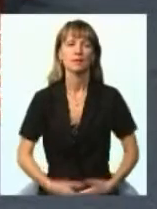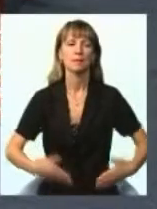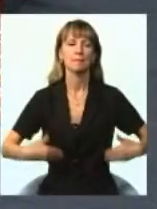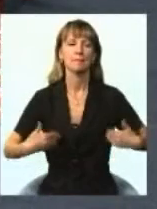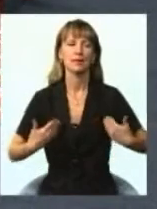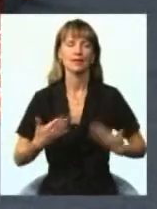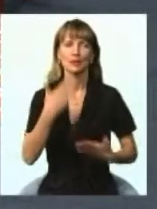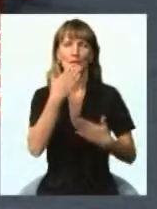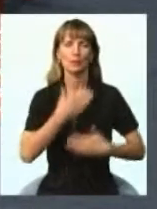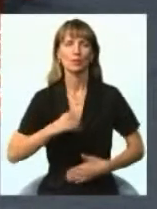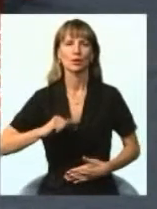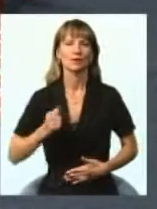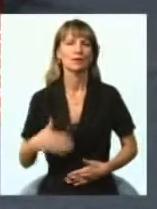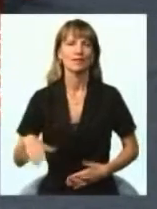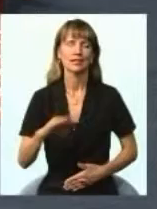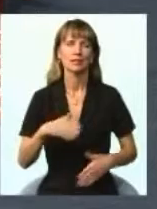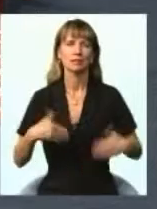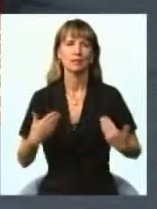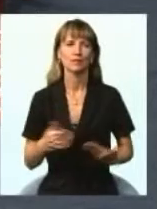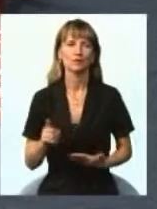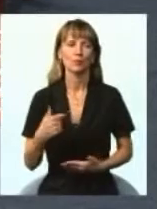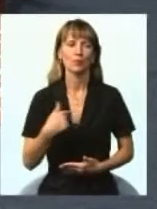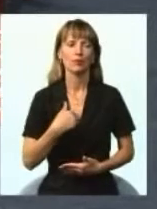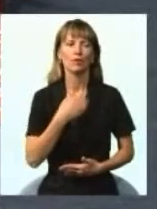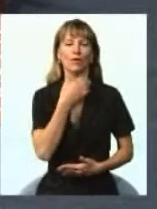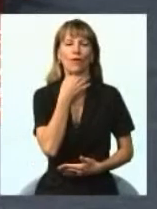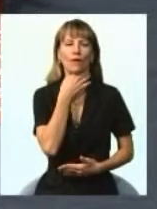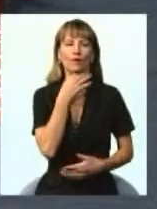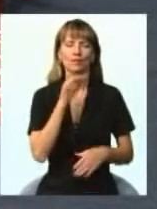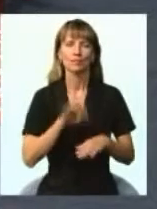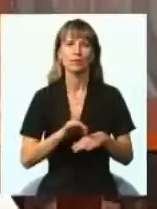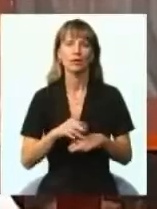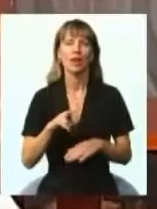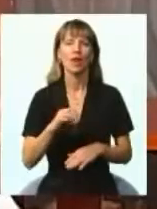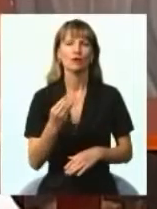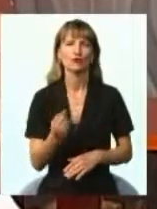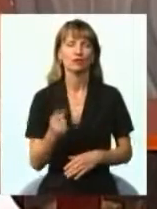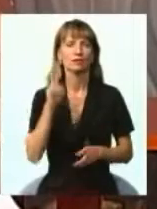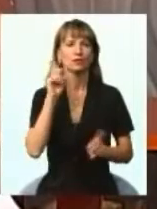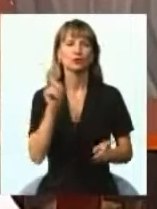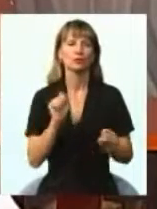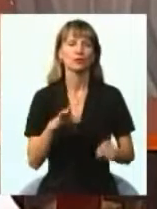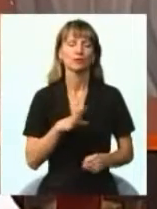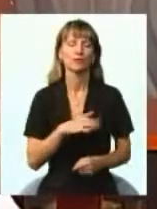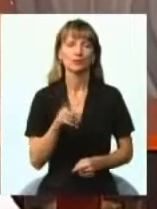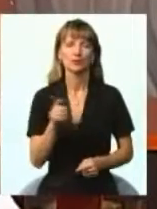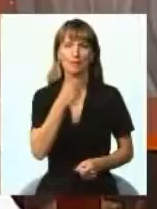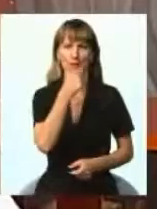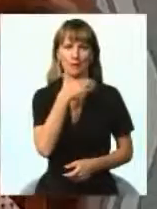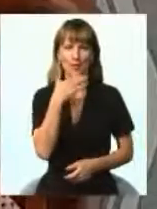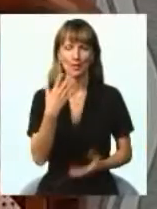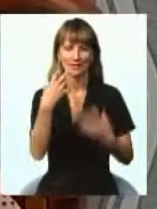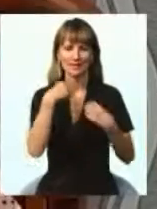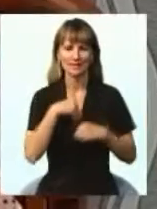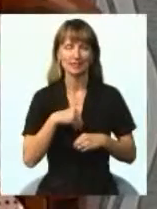Привіт, привіт, любі друзі. Всім привіт. Щось у мене так горло болить, Льош. Не знаю, що воно може бути. Ти що, морозиво